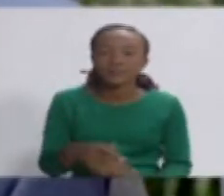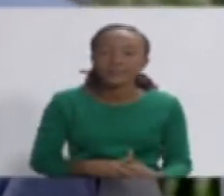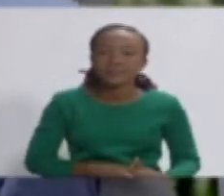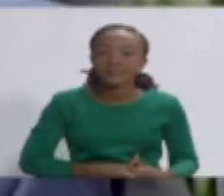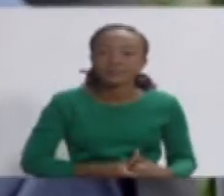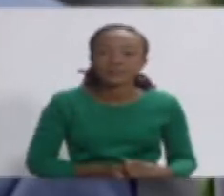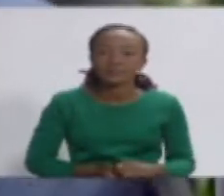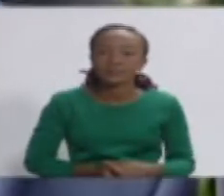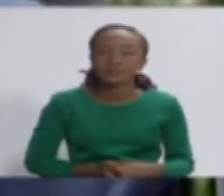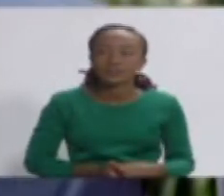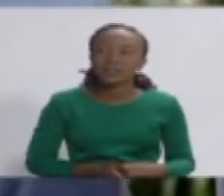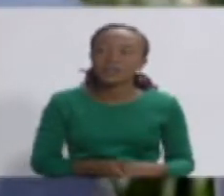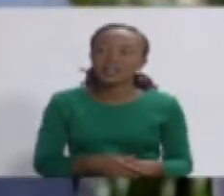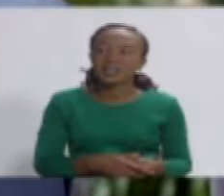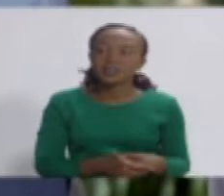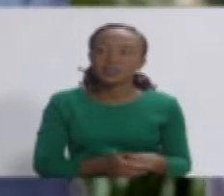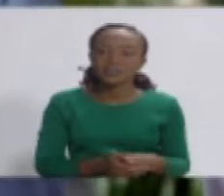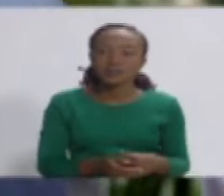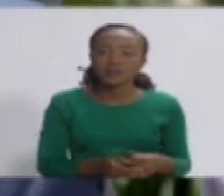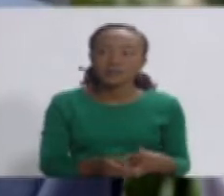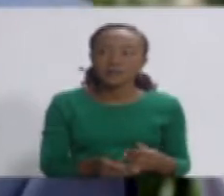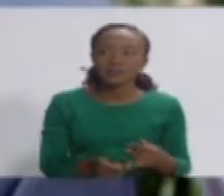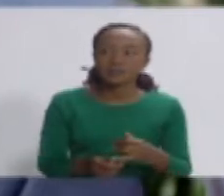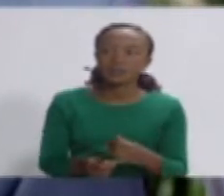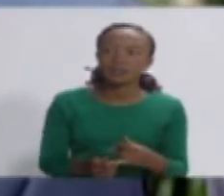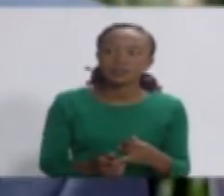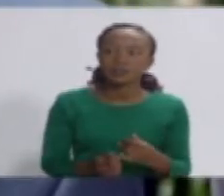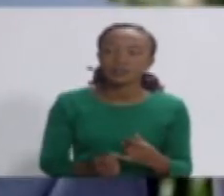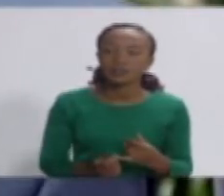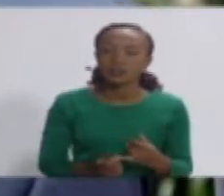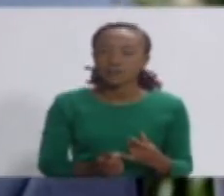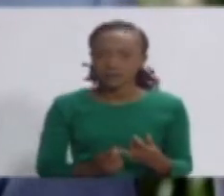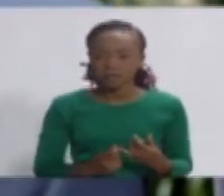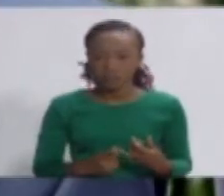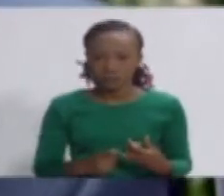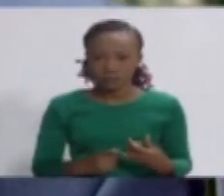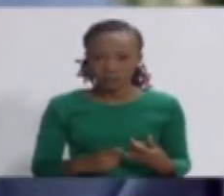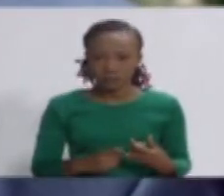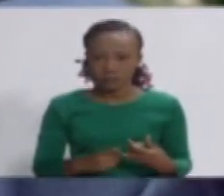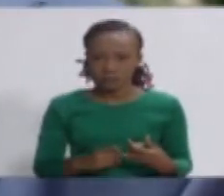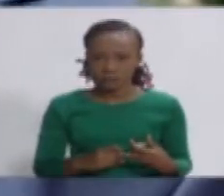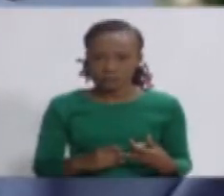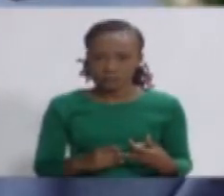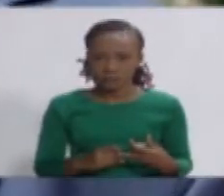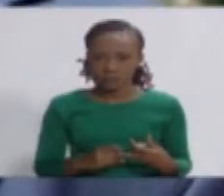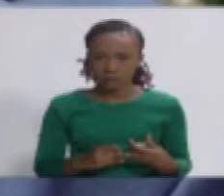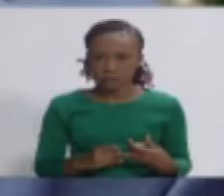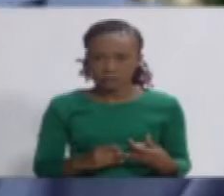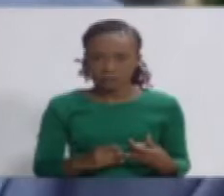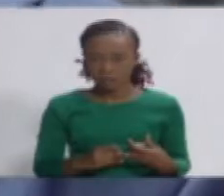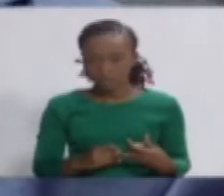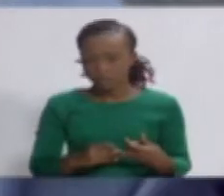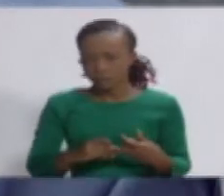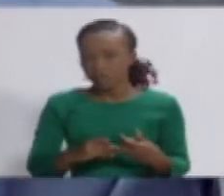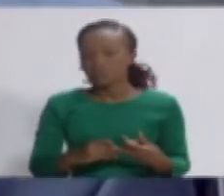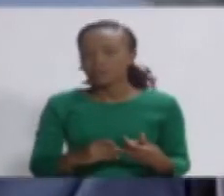you tomorrow, we are voting the other day, then basically you've locked out Chacha. Because how do you expect Chacha to go and